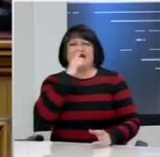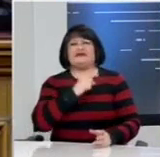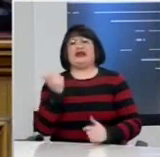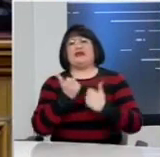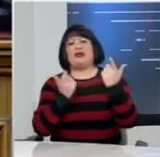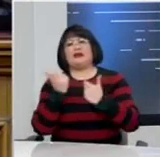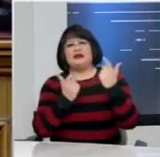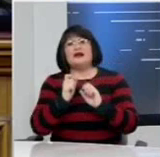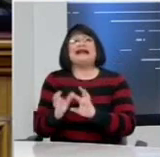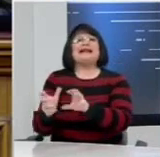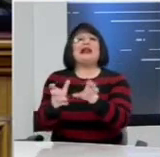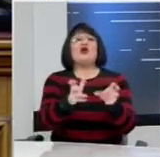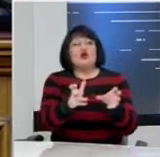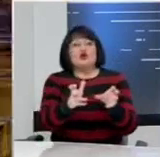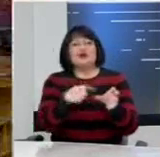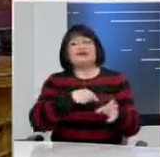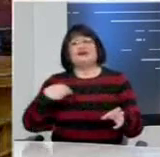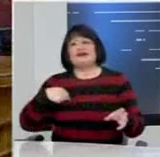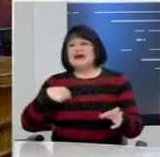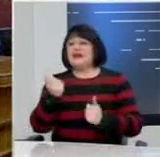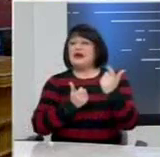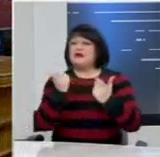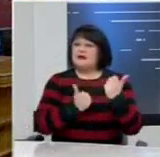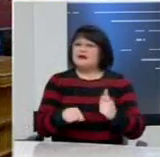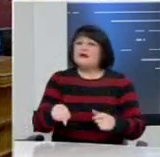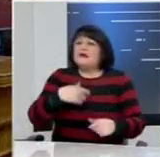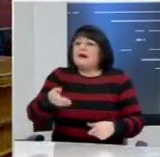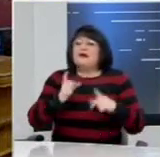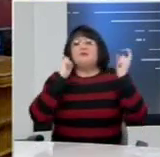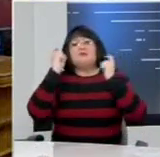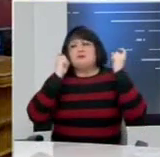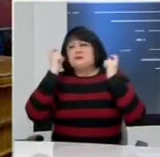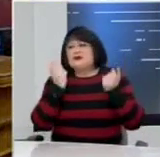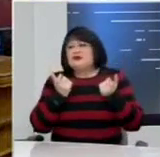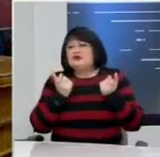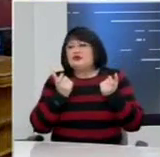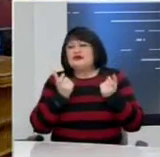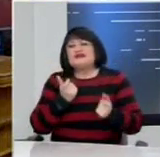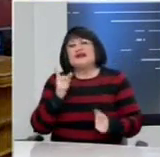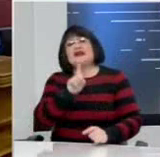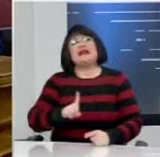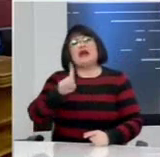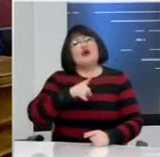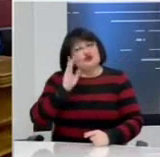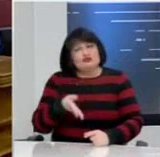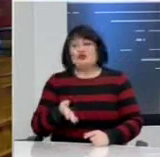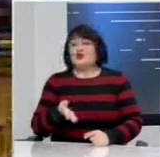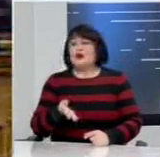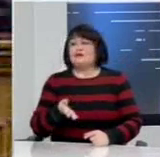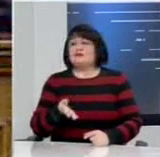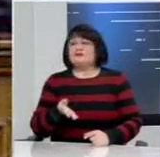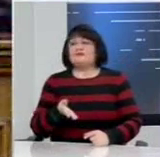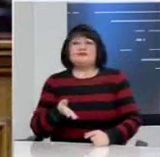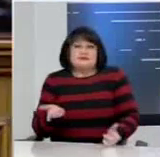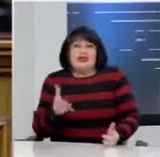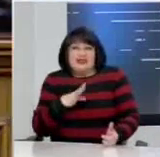μεγάλων μέσων μαζικής ενημέρωσης. Και ύστερα να ρωτιέστε κανείς γιατί μπορεί ο κ. Μητσοτάκης. Εντάξει, γιατί θέλει.